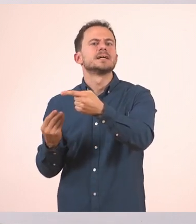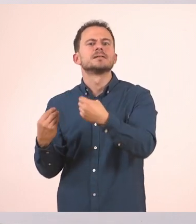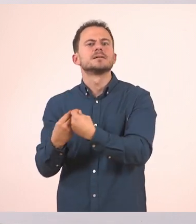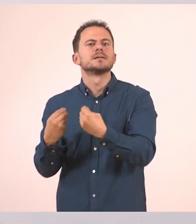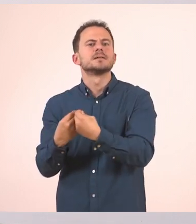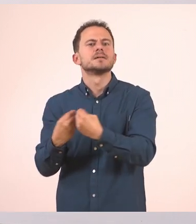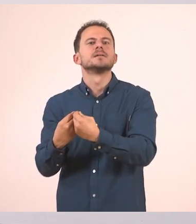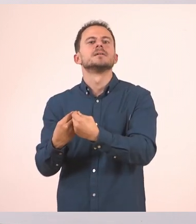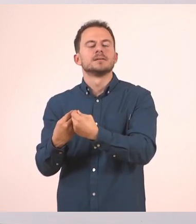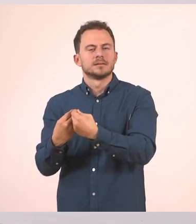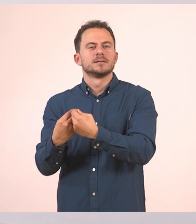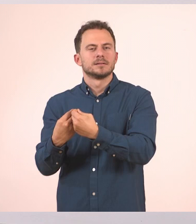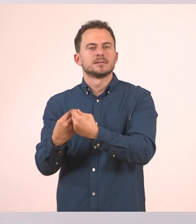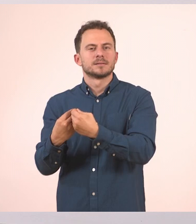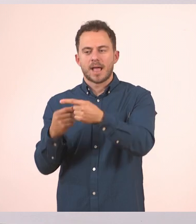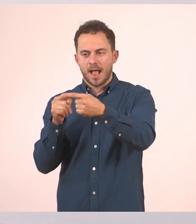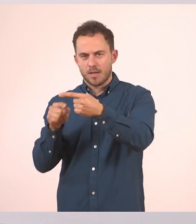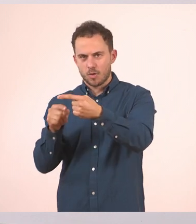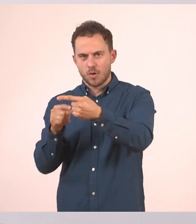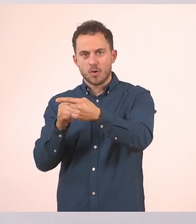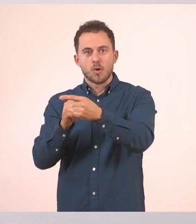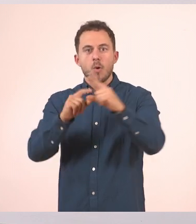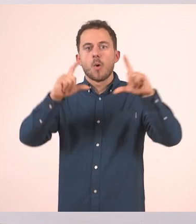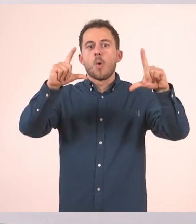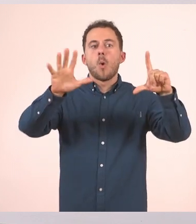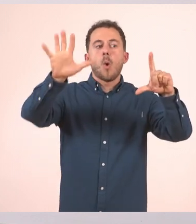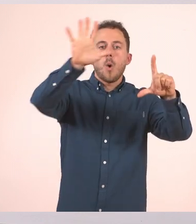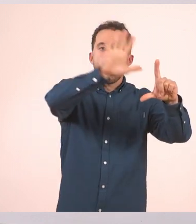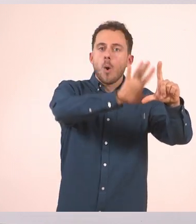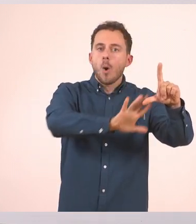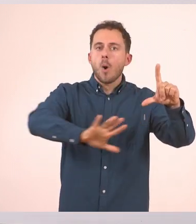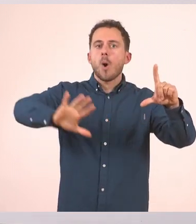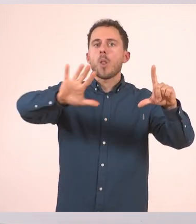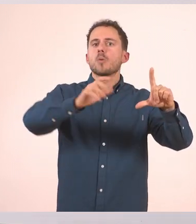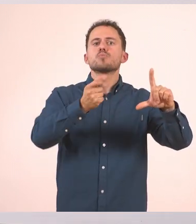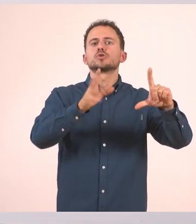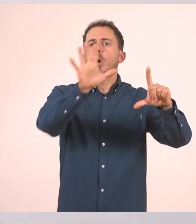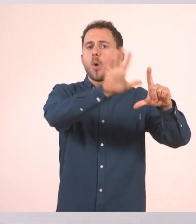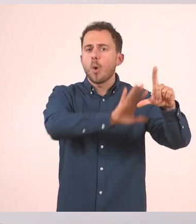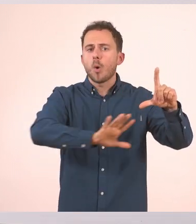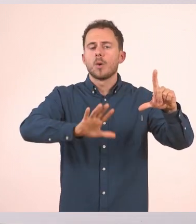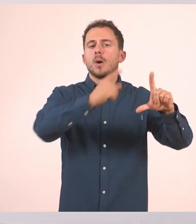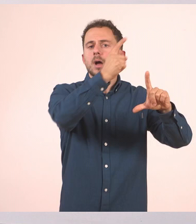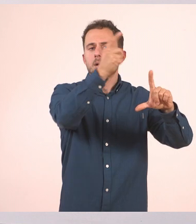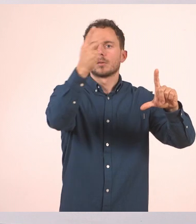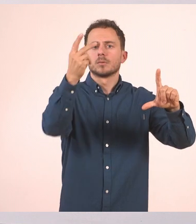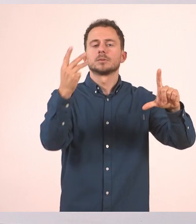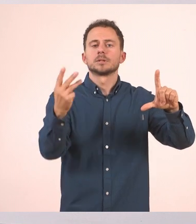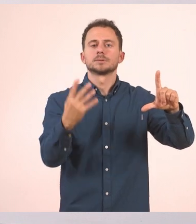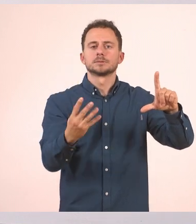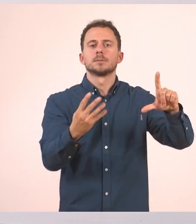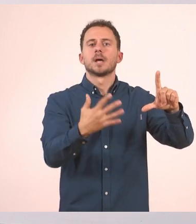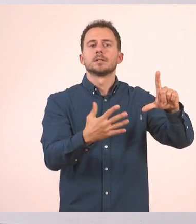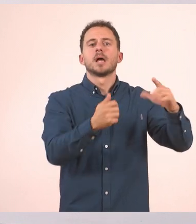πόσα κομμάτια είναι μοιρασμένη η πίτσα. Το ολόκληρο. Πόσα είναι, είπαμε. 1, 2, 3,